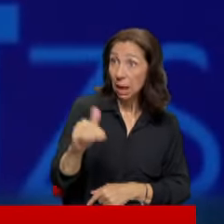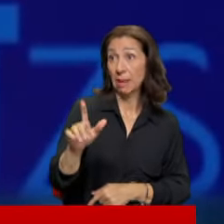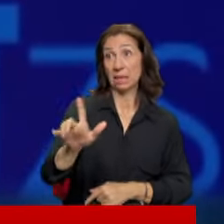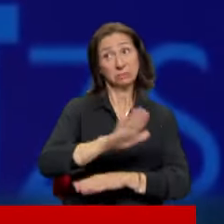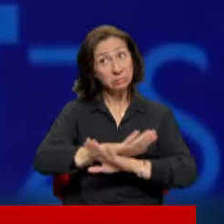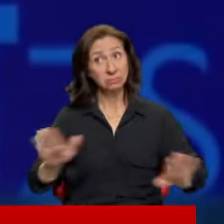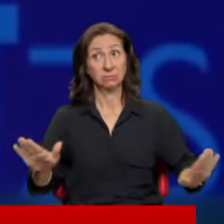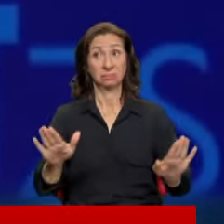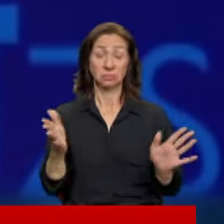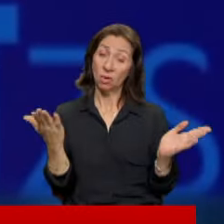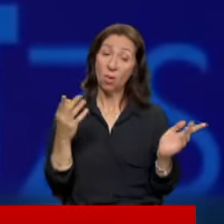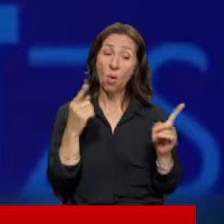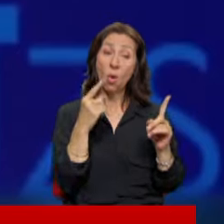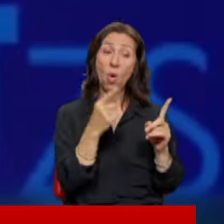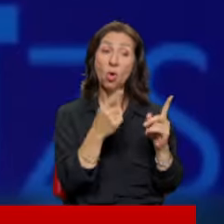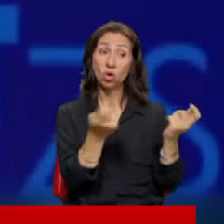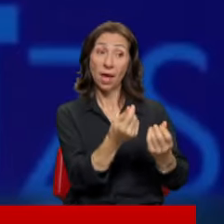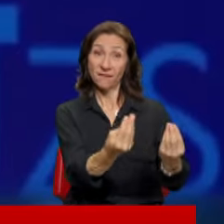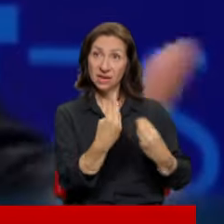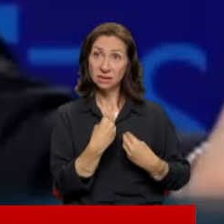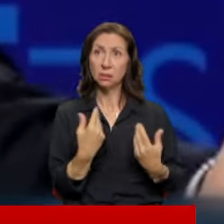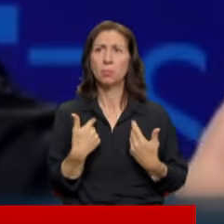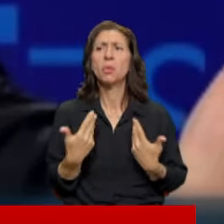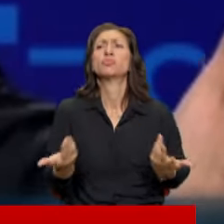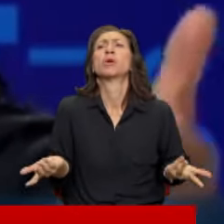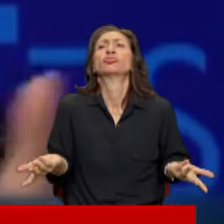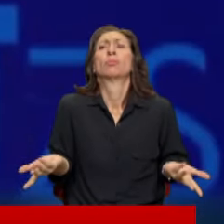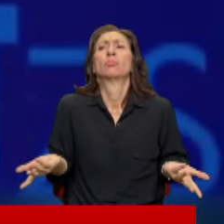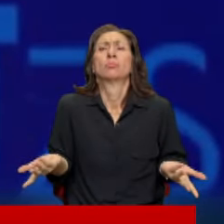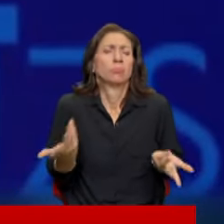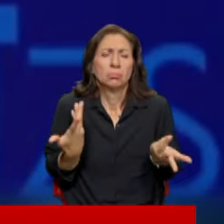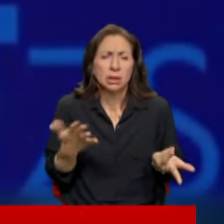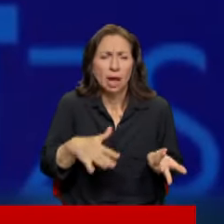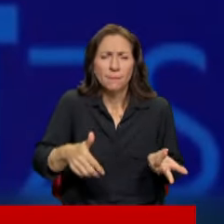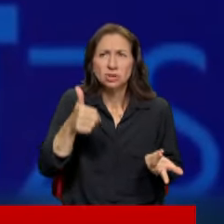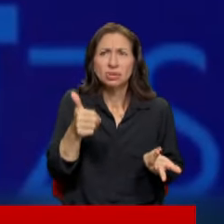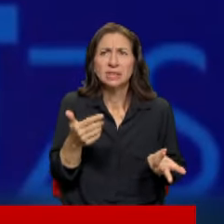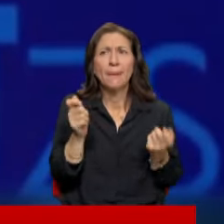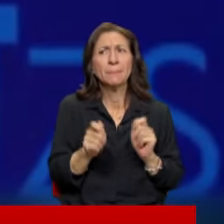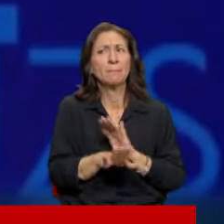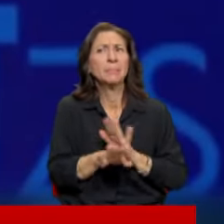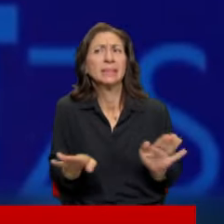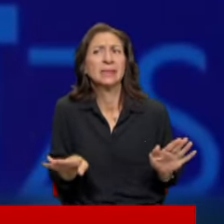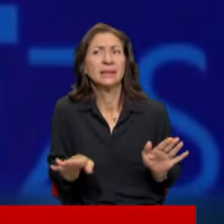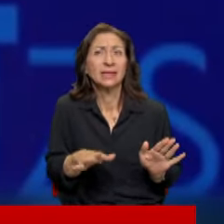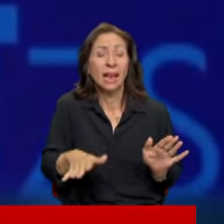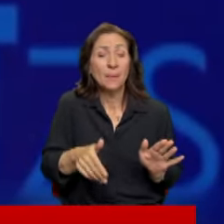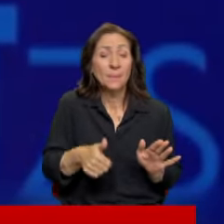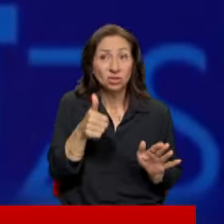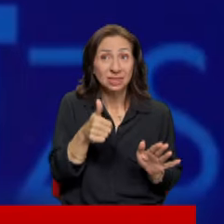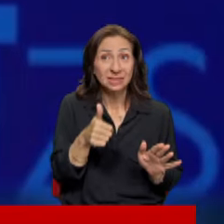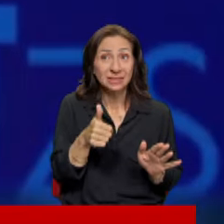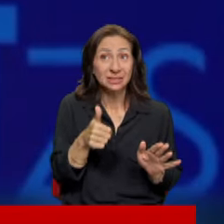lazım Arkadaş yani onlar görev verirse ben yok t Ben ne yapacağım ben genel başkanlık zaten yaptım genel başkanlığın